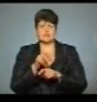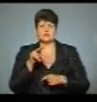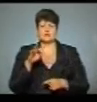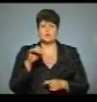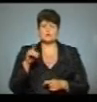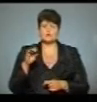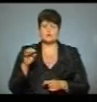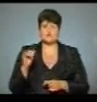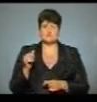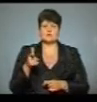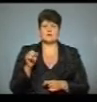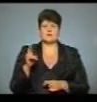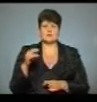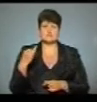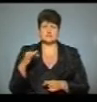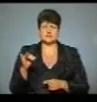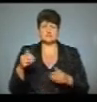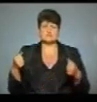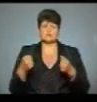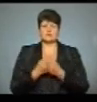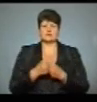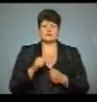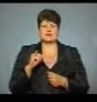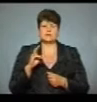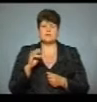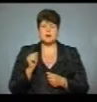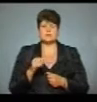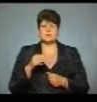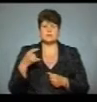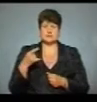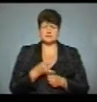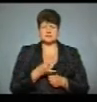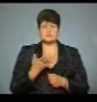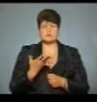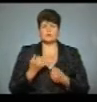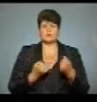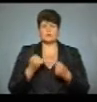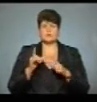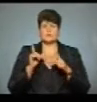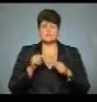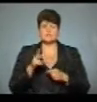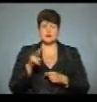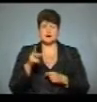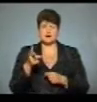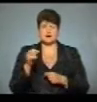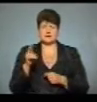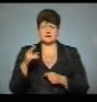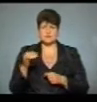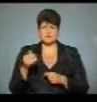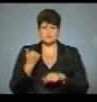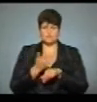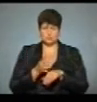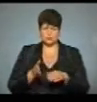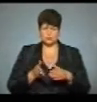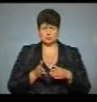і провулку Галицький зіткнулися іномарка і таксі. Водій Toyota Corolla, виїжджаючи з провулку Галицького на головну дорогу на